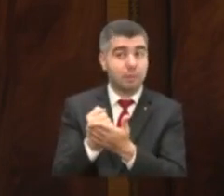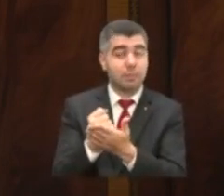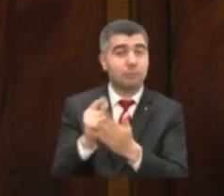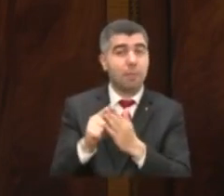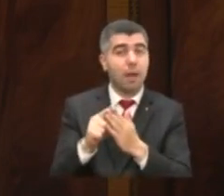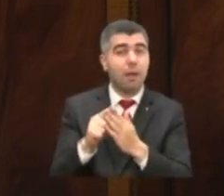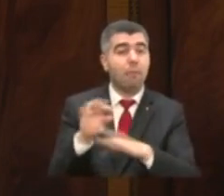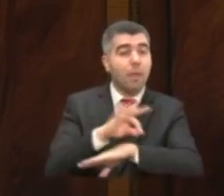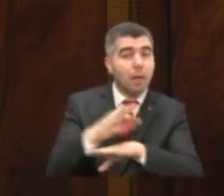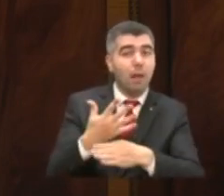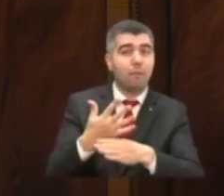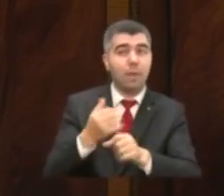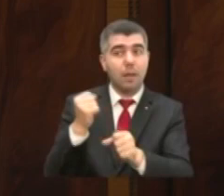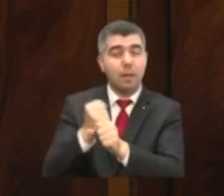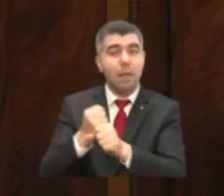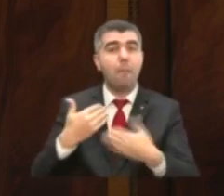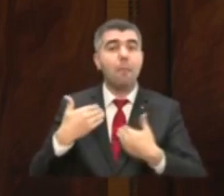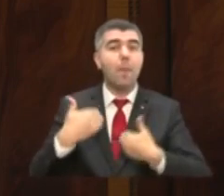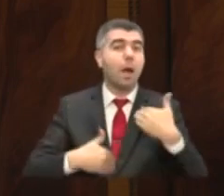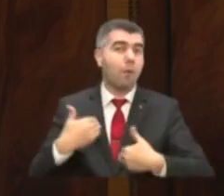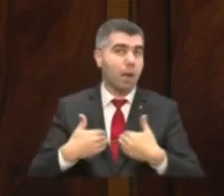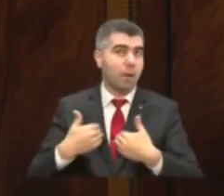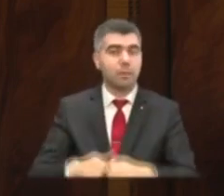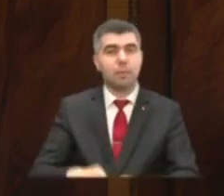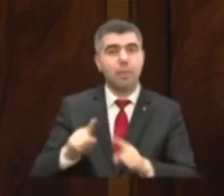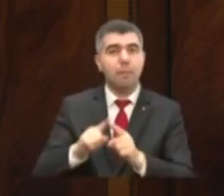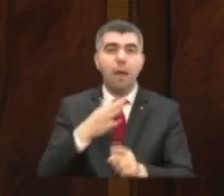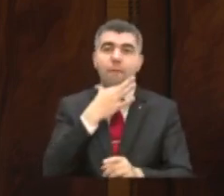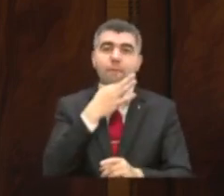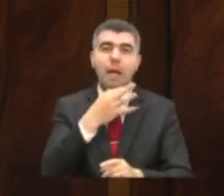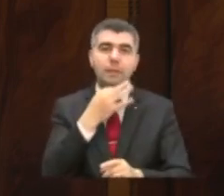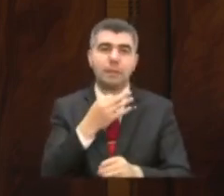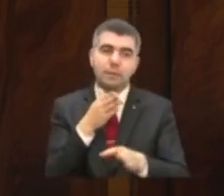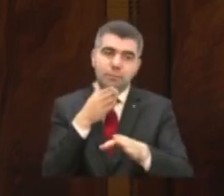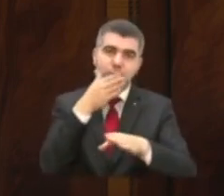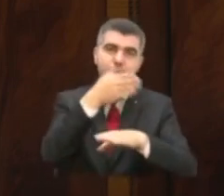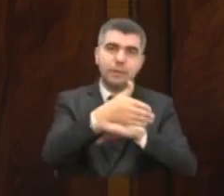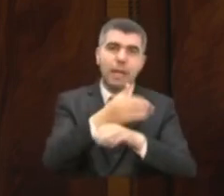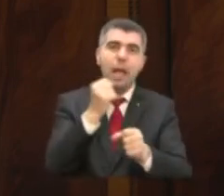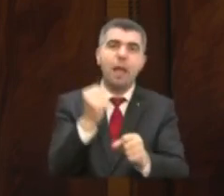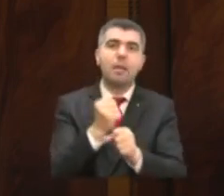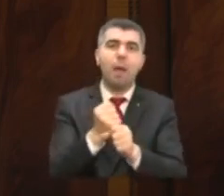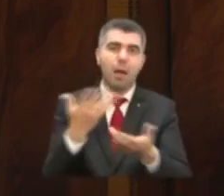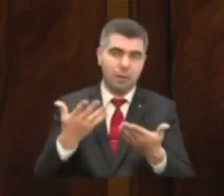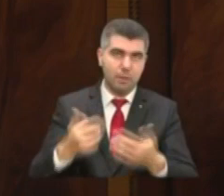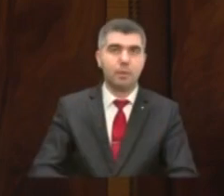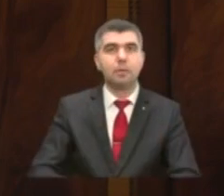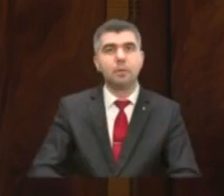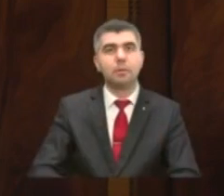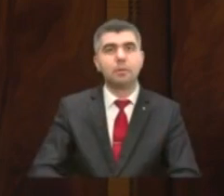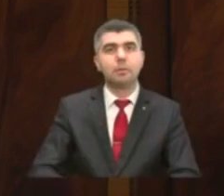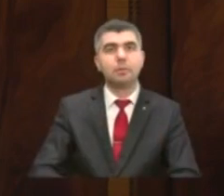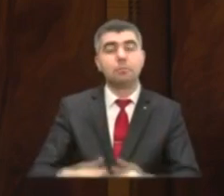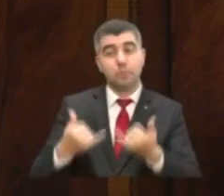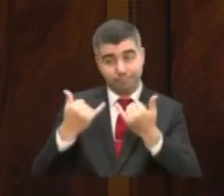الإعاقة لغيسهل عليهم الولوج إلى الوظيفة العمومية. الآن هو صدرنا